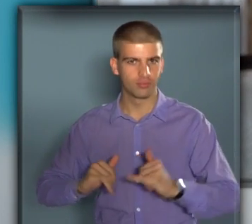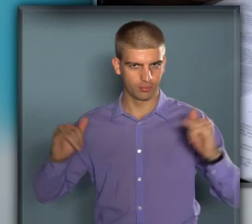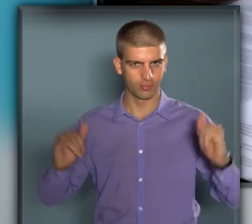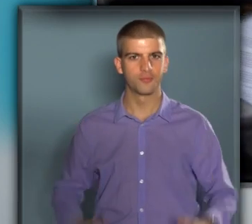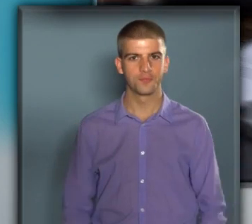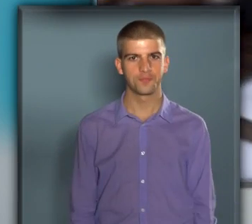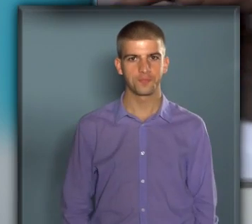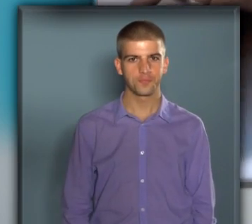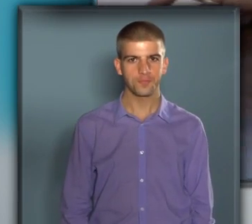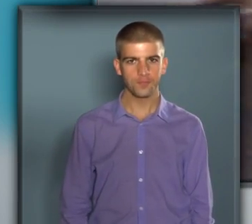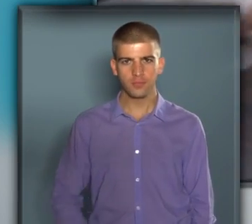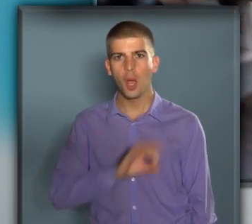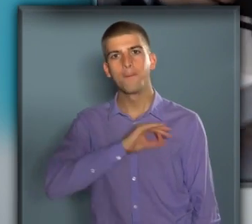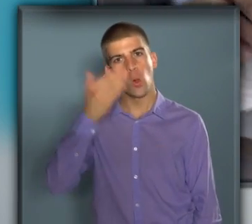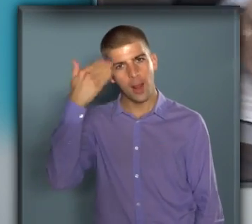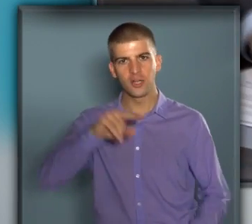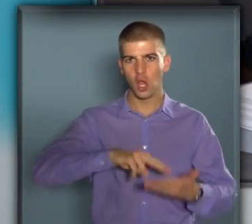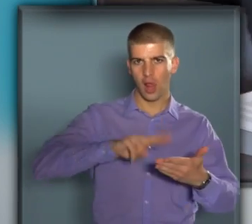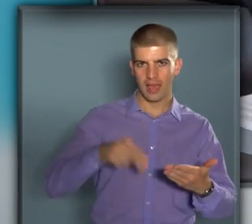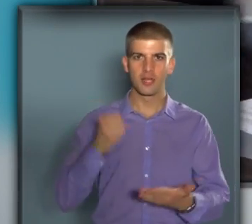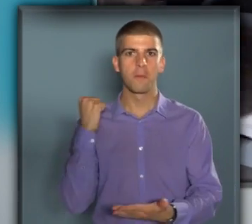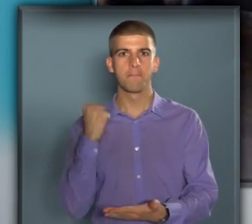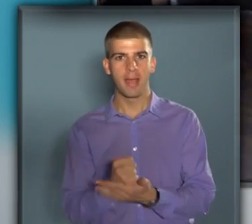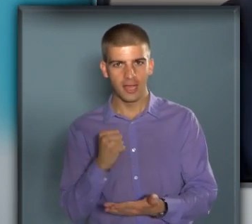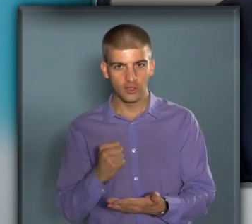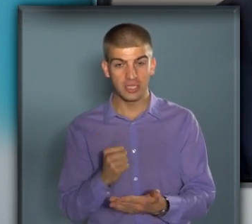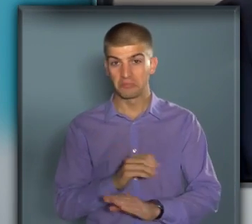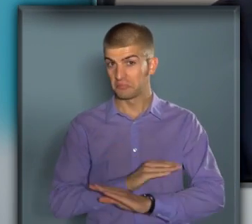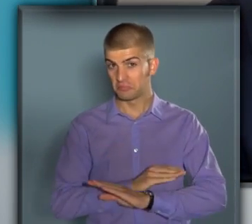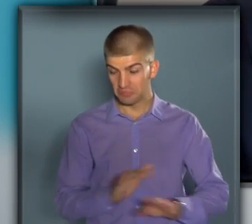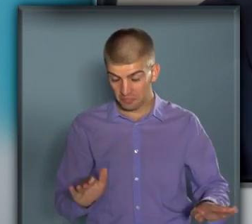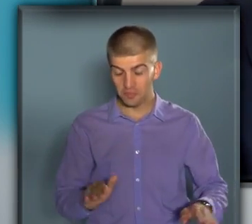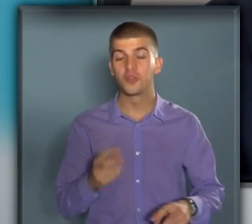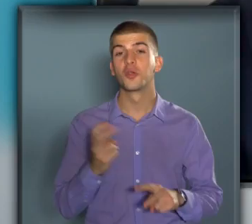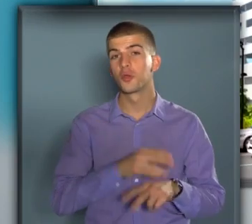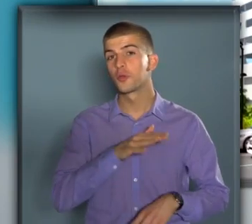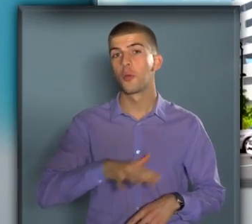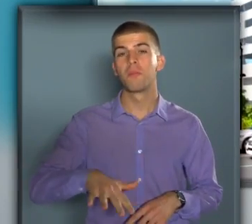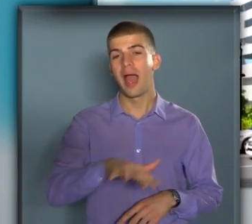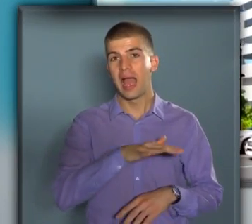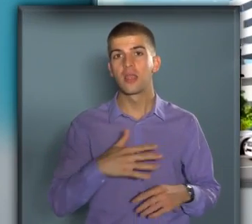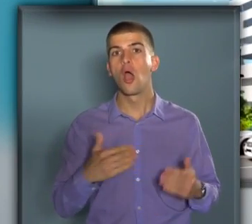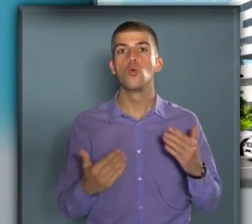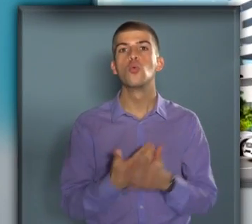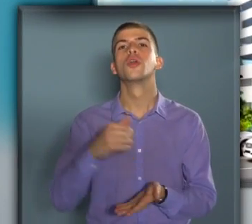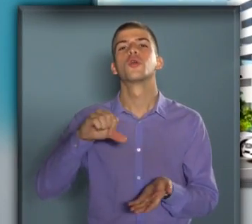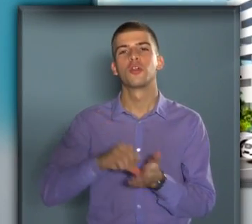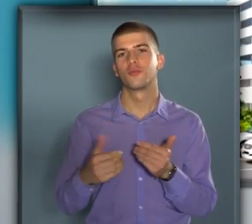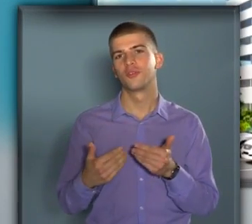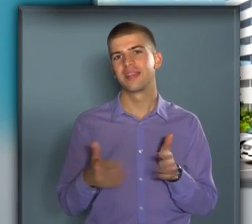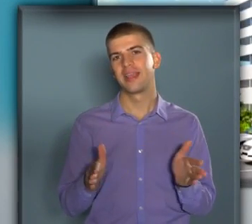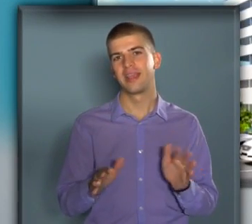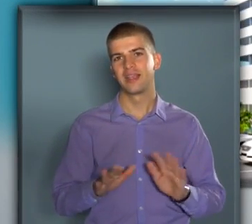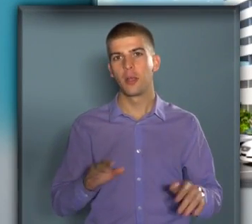fejlődésére. Polgármesteri aláírás és pecsét, ennek nyomán pedig zöld utat kapott Kőbányán az újabb csúcstechnológiai